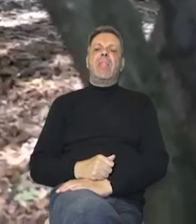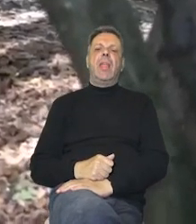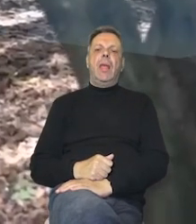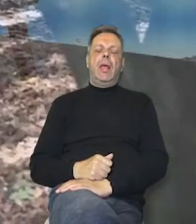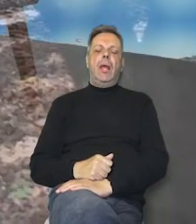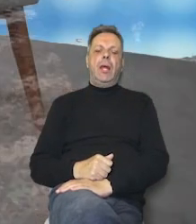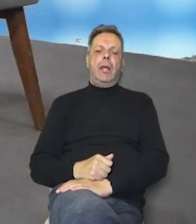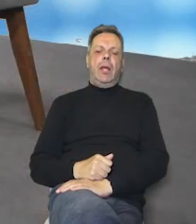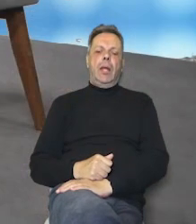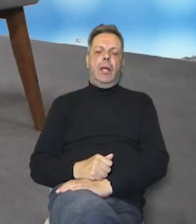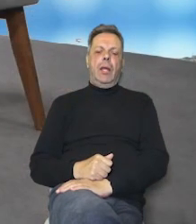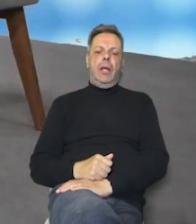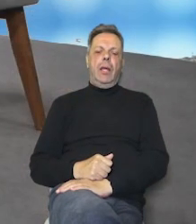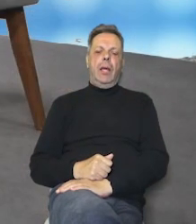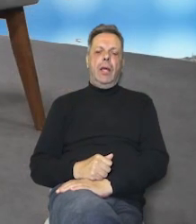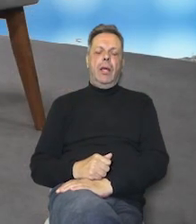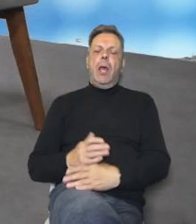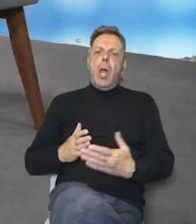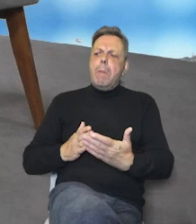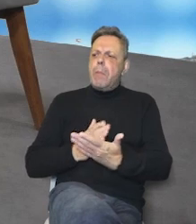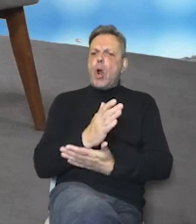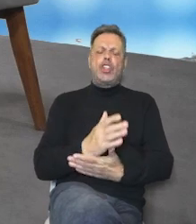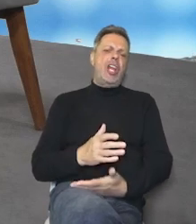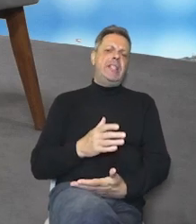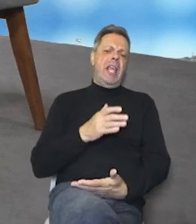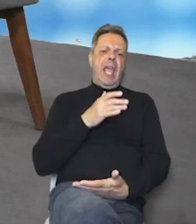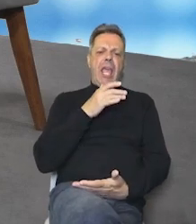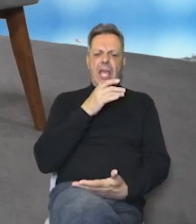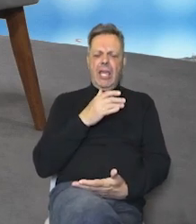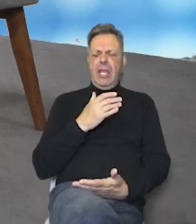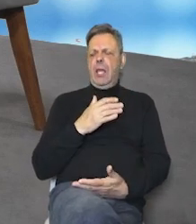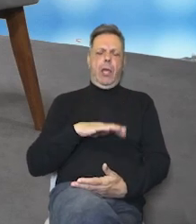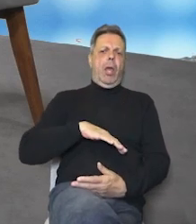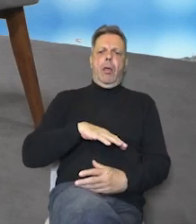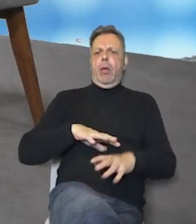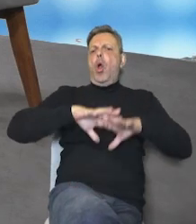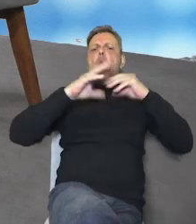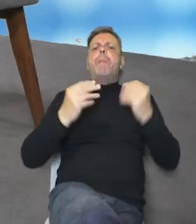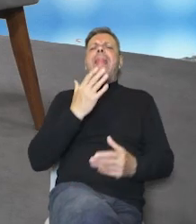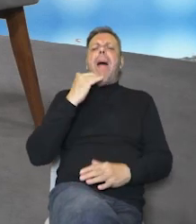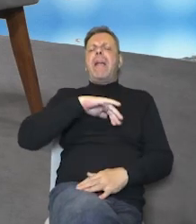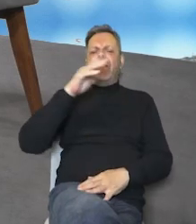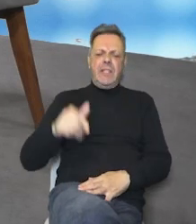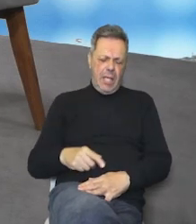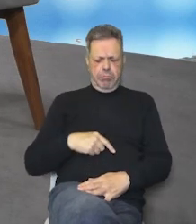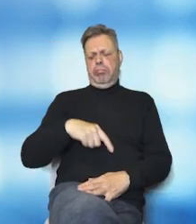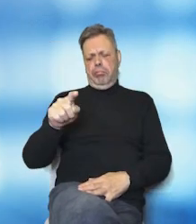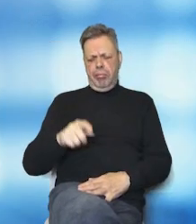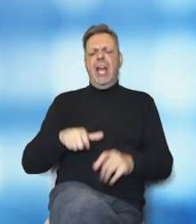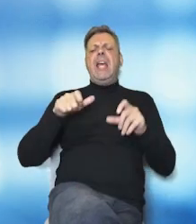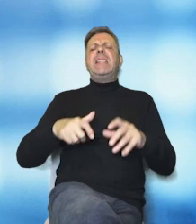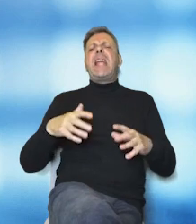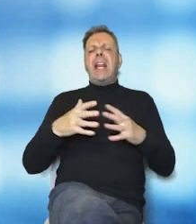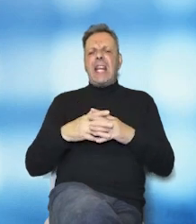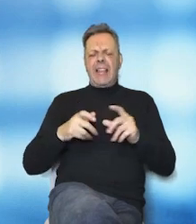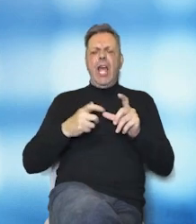2. do 4.6. Proći će se, pretpostavljam, čitavu Medvednicu. Da, znači ruta starta u starom gradu,